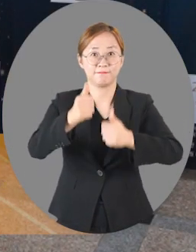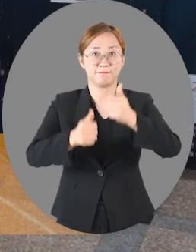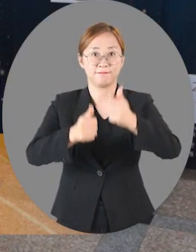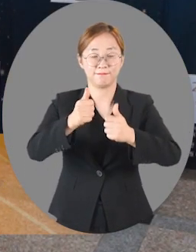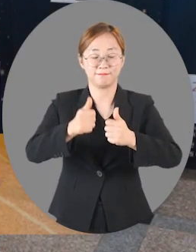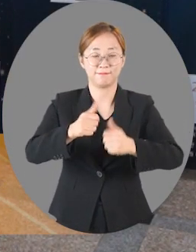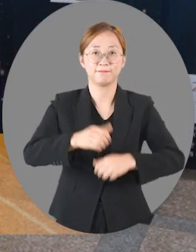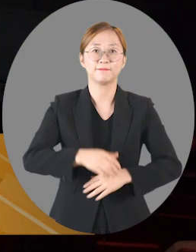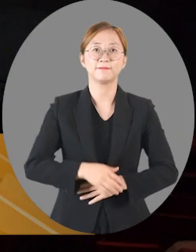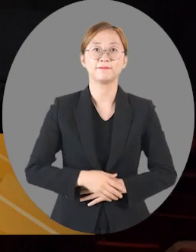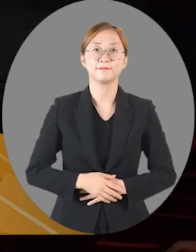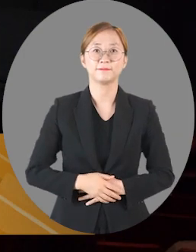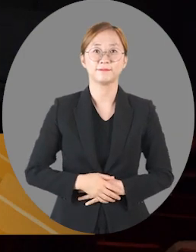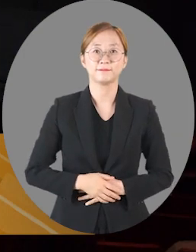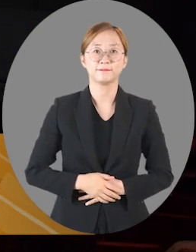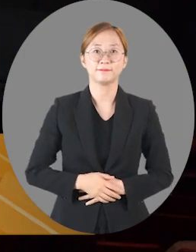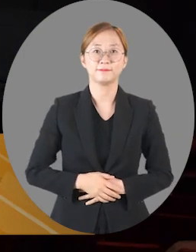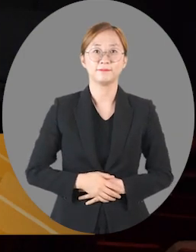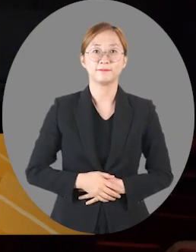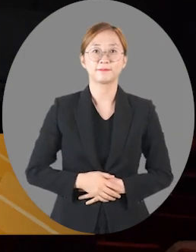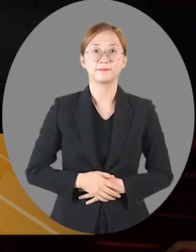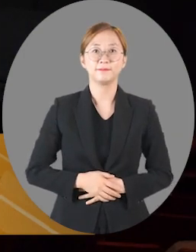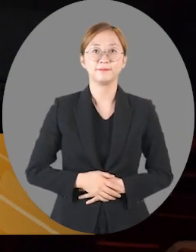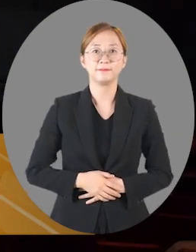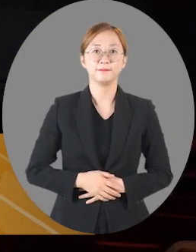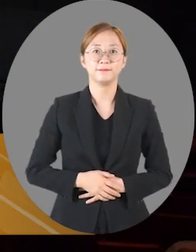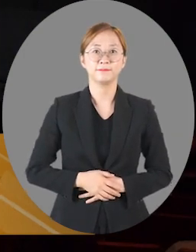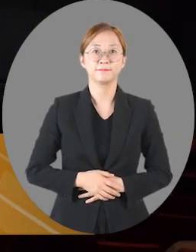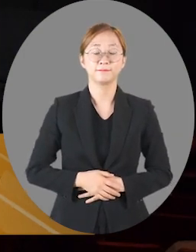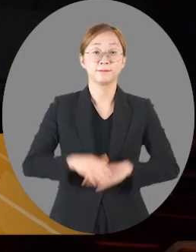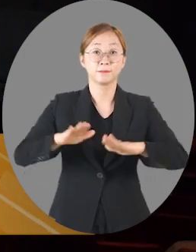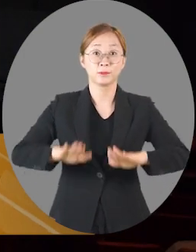선정된 작품들이 경연을 벌이는 형식으로 이루어집니다.